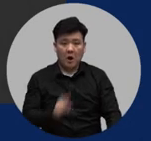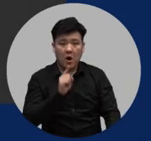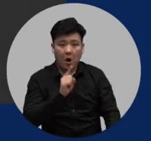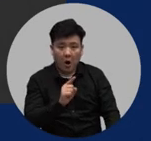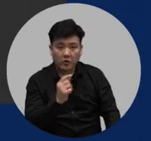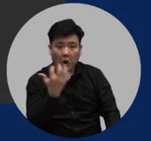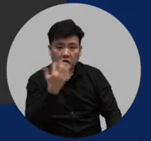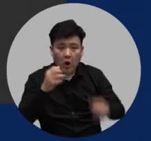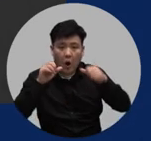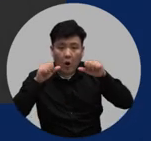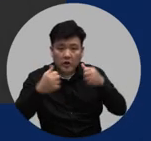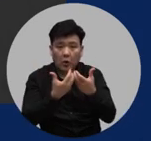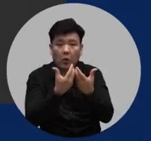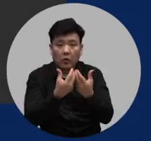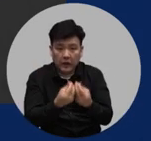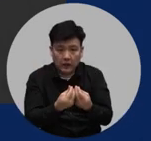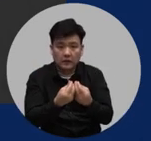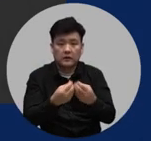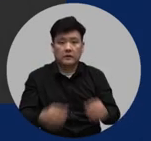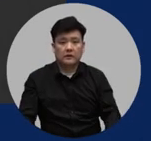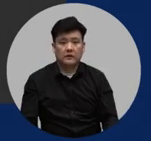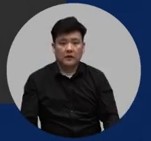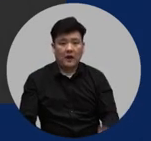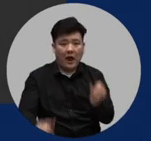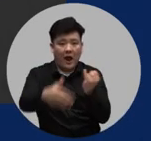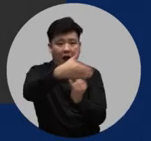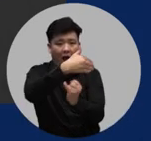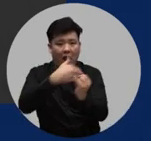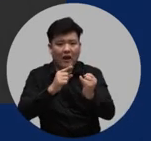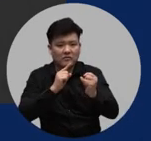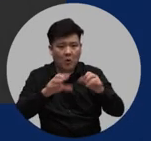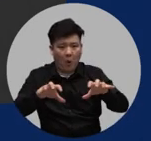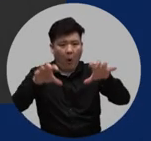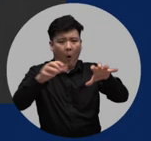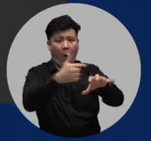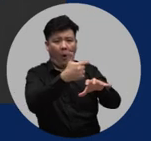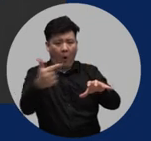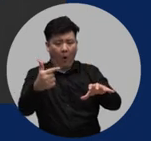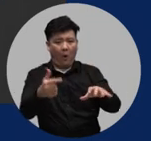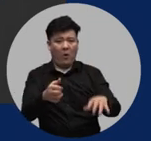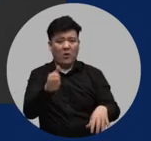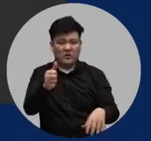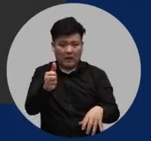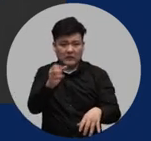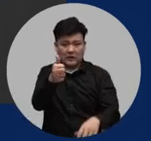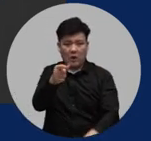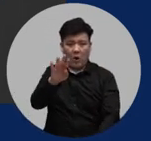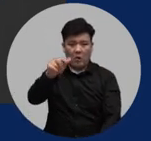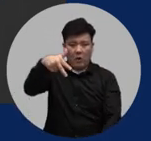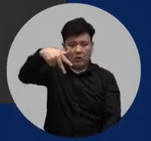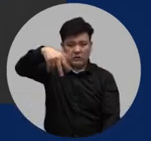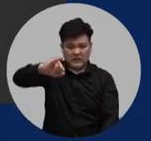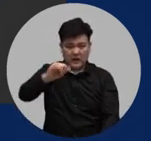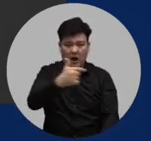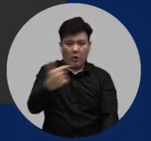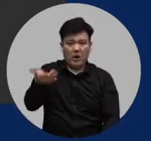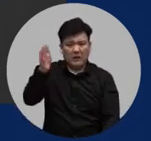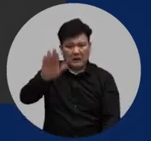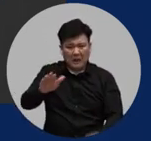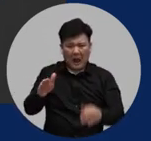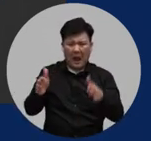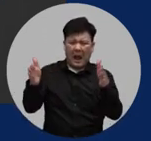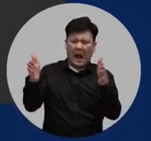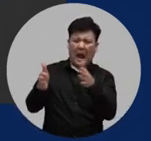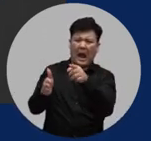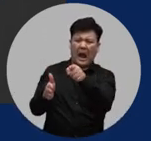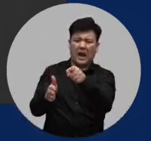언어적 성희롱에 해당되는 경우에는 아가씨 엉덩이라 탱탱하네, 남자는 허벅지가 튼실해야 하는데 좀